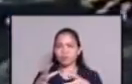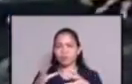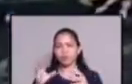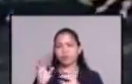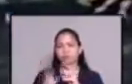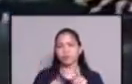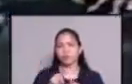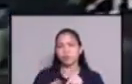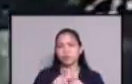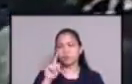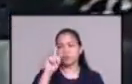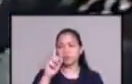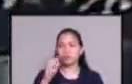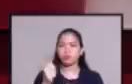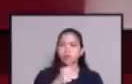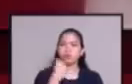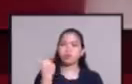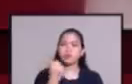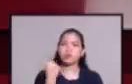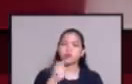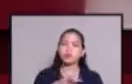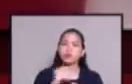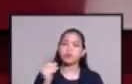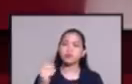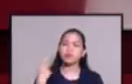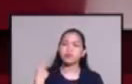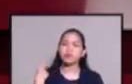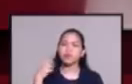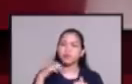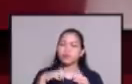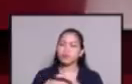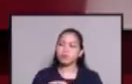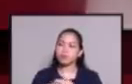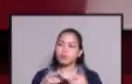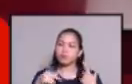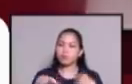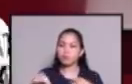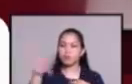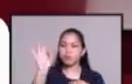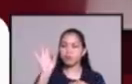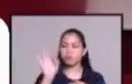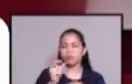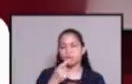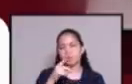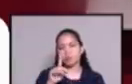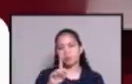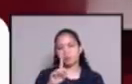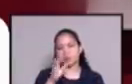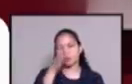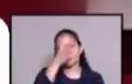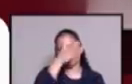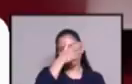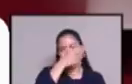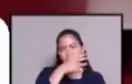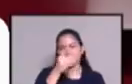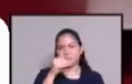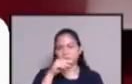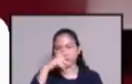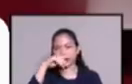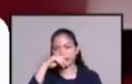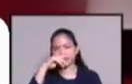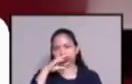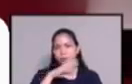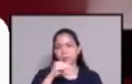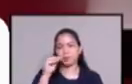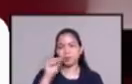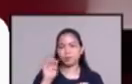at dumating ang isang ambulansya. Sa loob kasi ng paupahan, natagpuan si Randall Cruz at ang 4 taong gulang niyang anak na si Zian